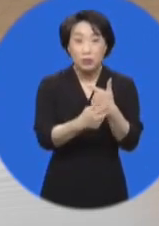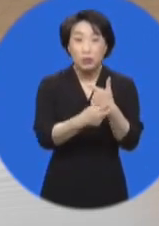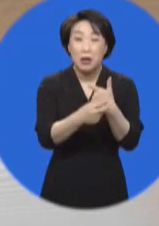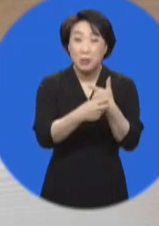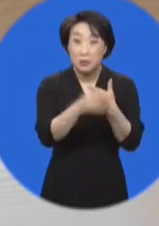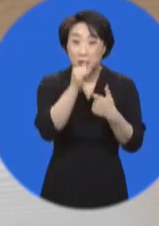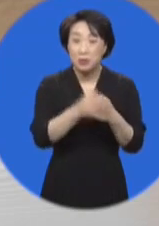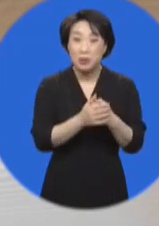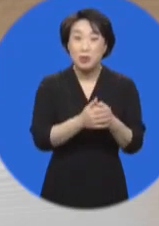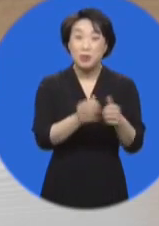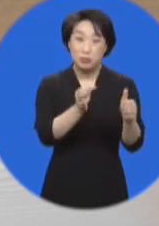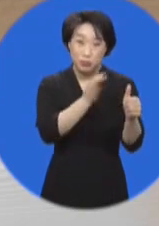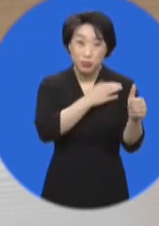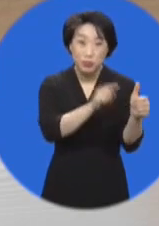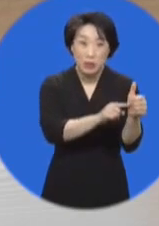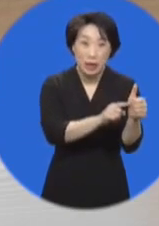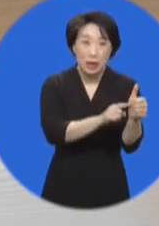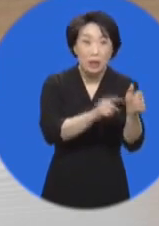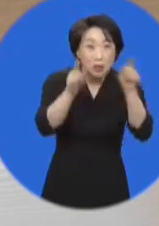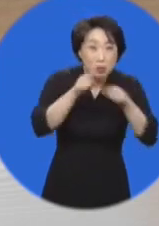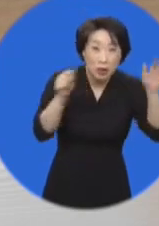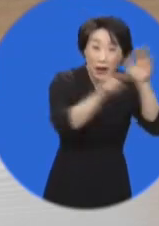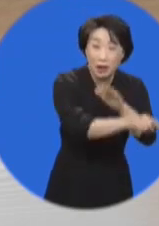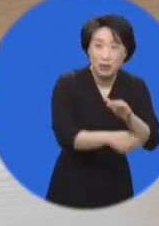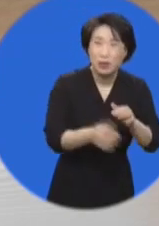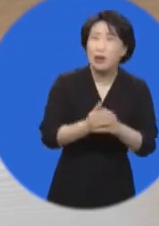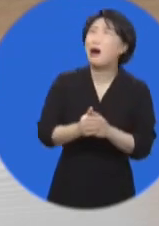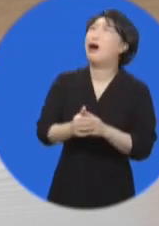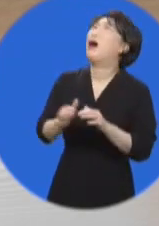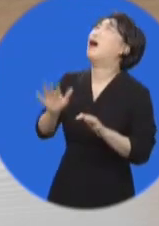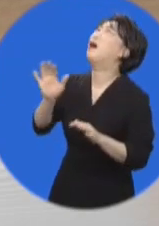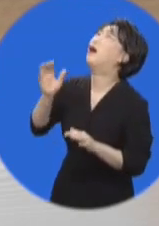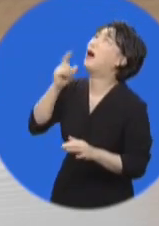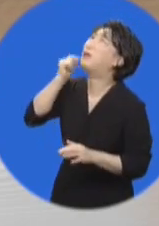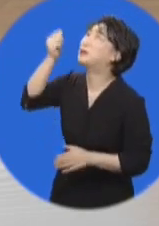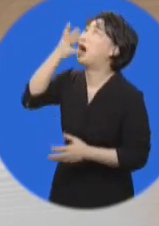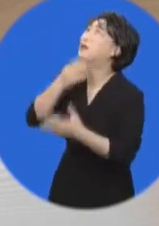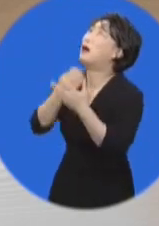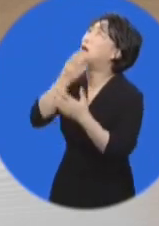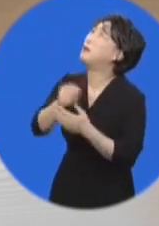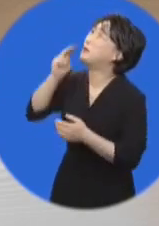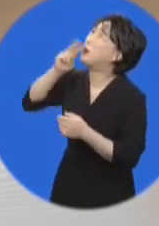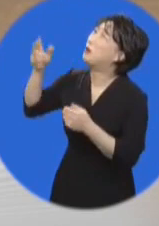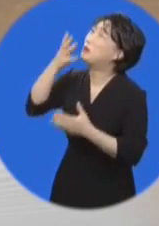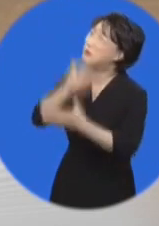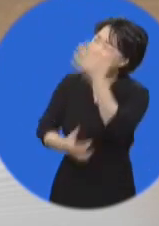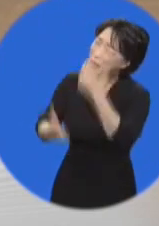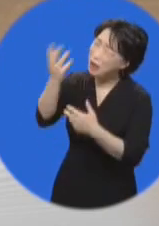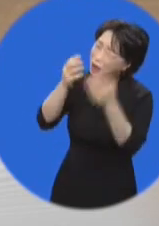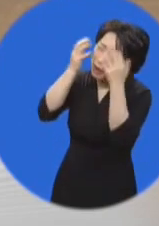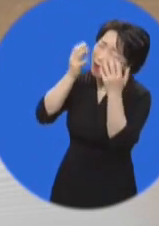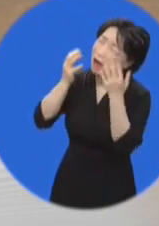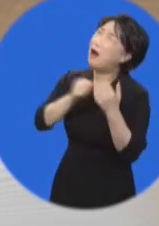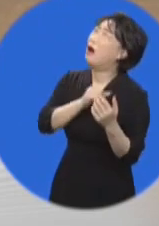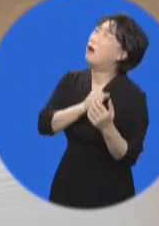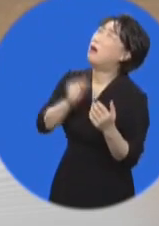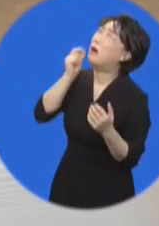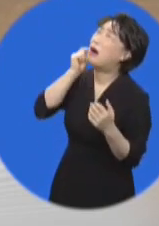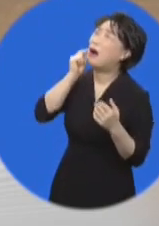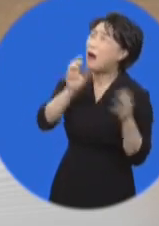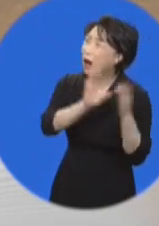아버지 아브라함이요, 내가 불꽃 가운데서 견딜 수가